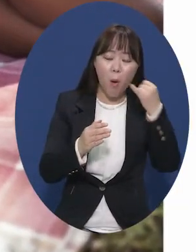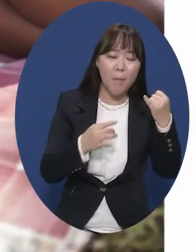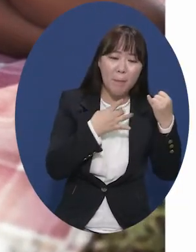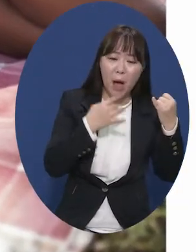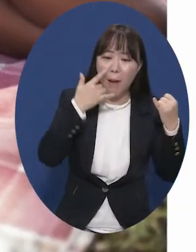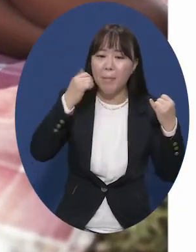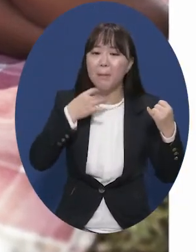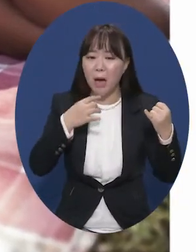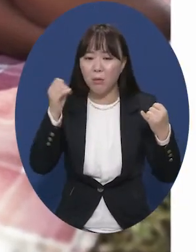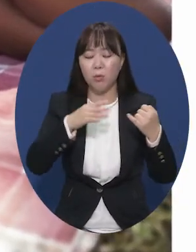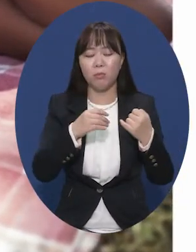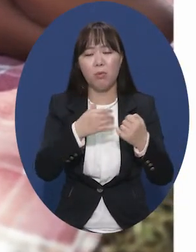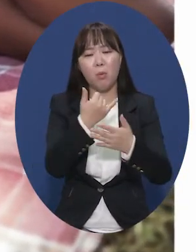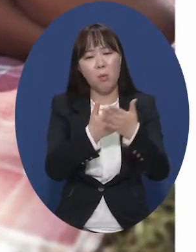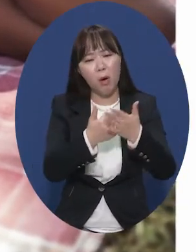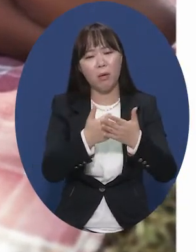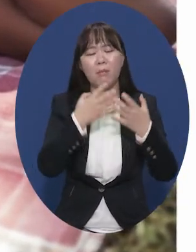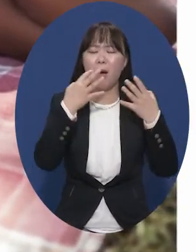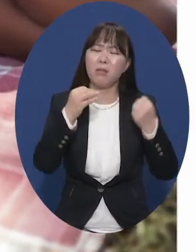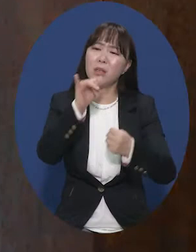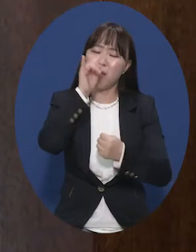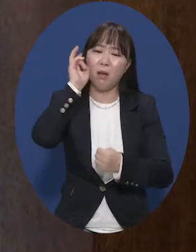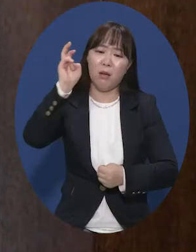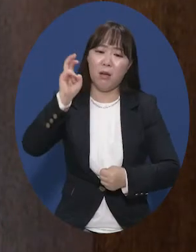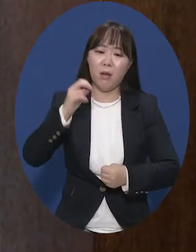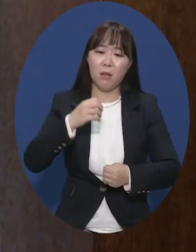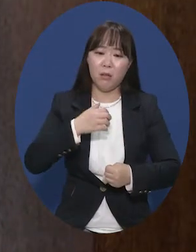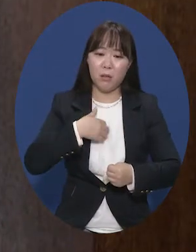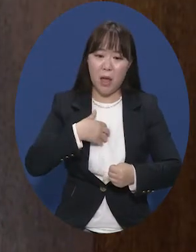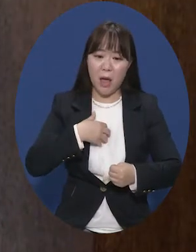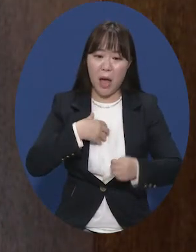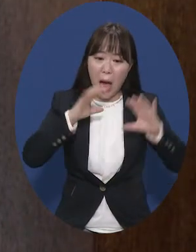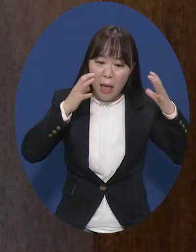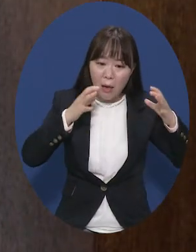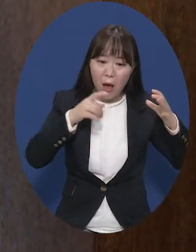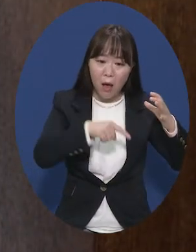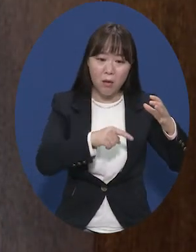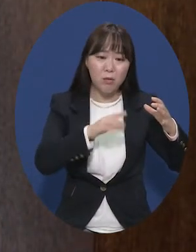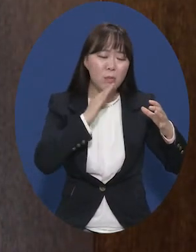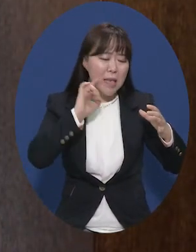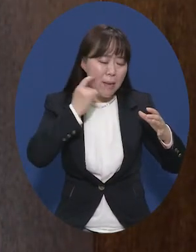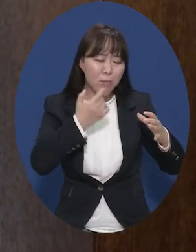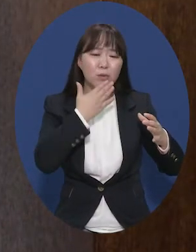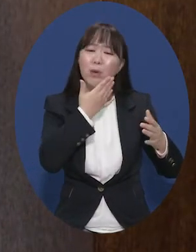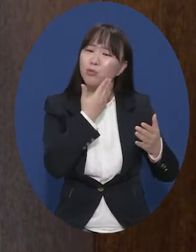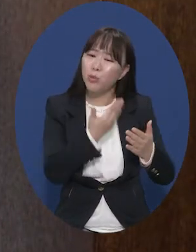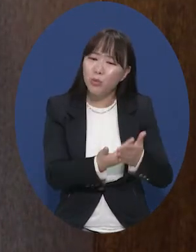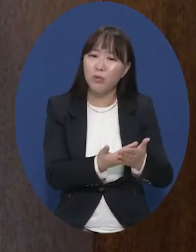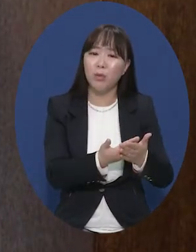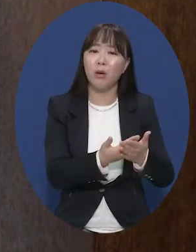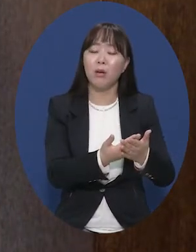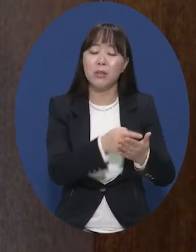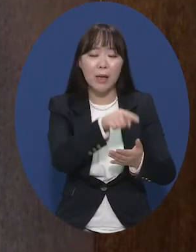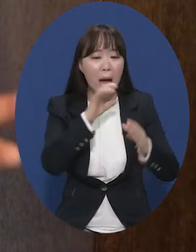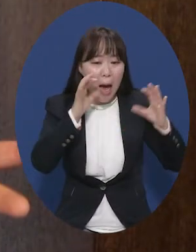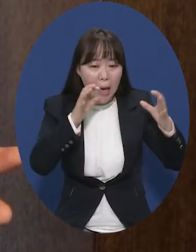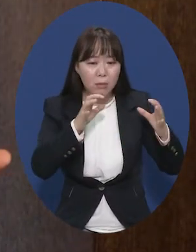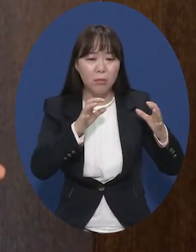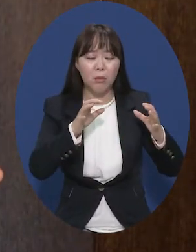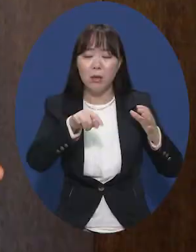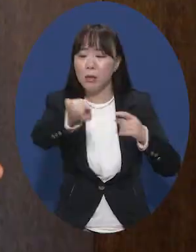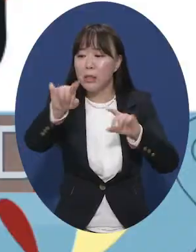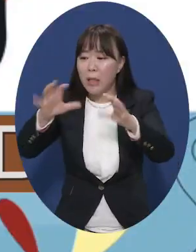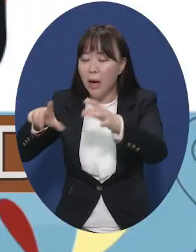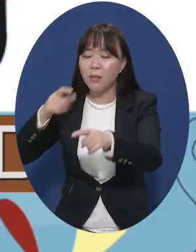또는 고아들이 많이 발생하게 되죠. 내 아이, 우리 우주가 이렇게 예쁘잖아요. 이렇게 소중하잖아요. 그렇든 그